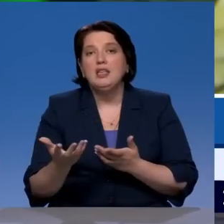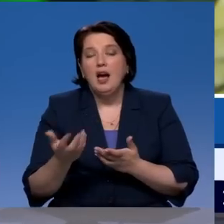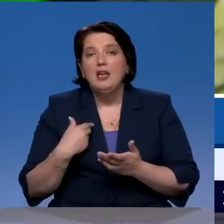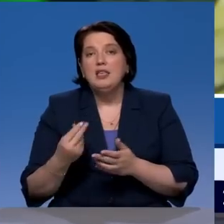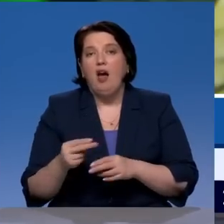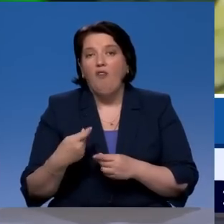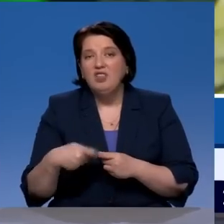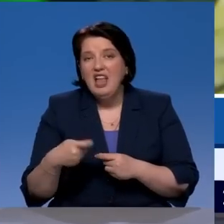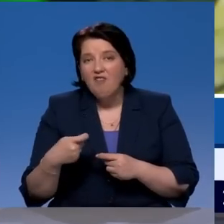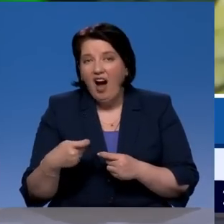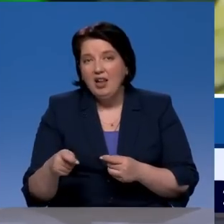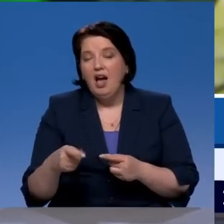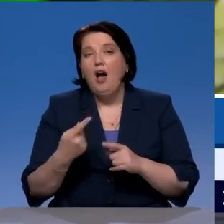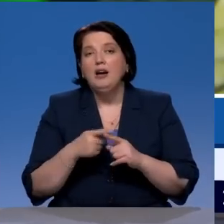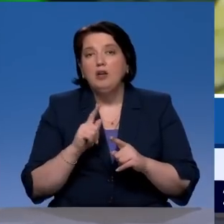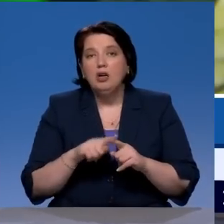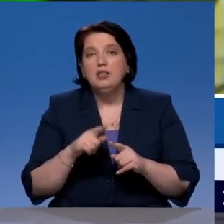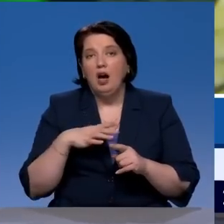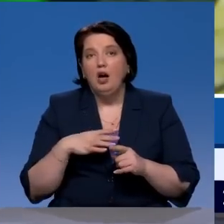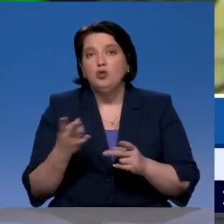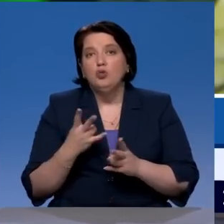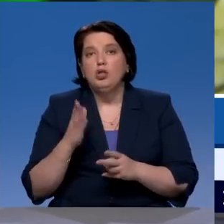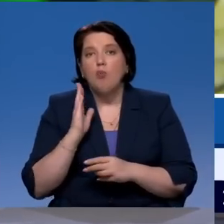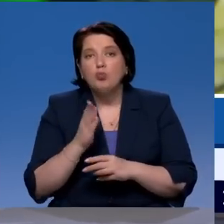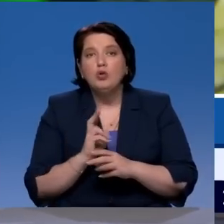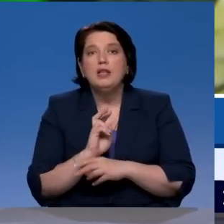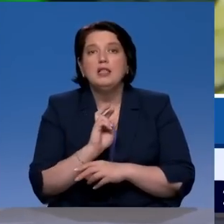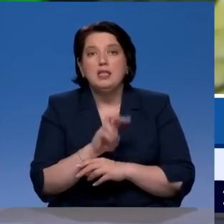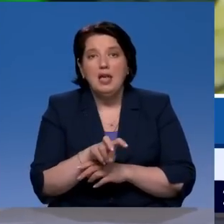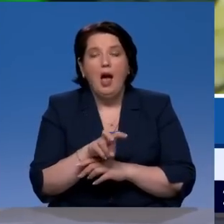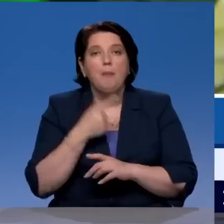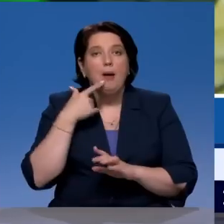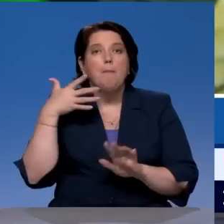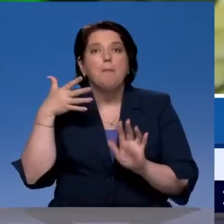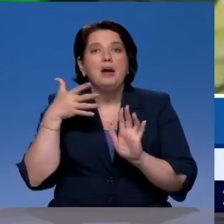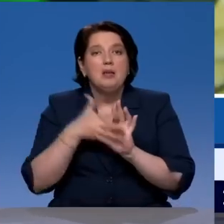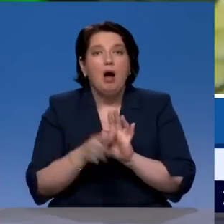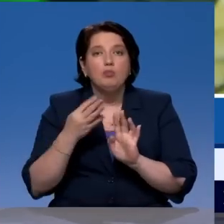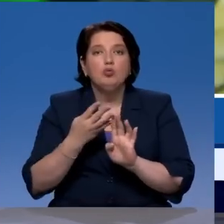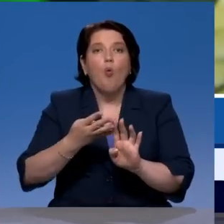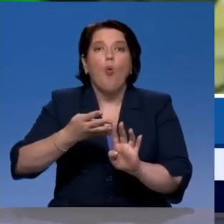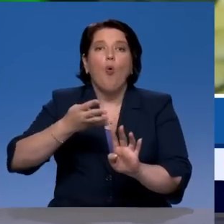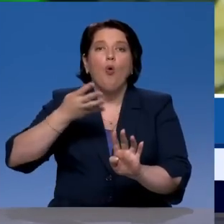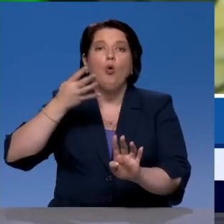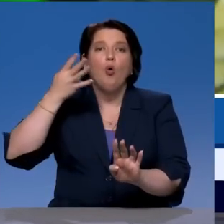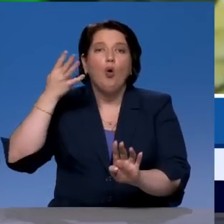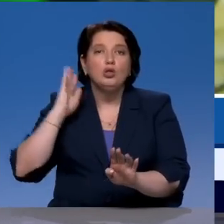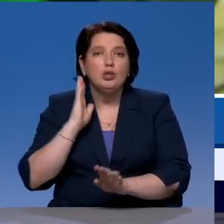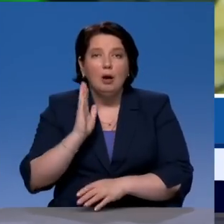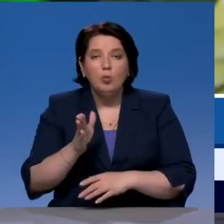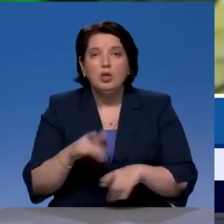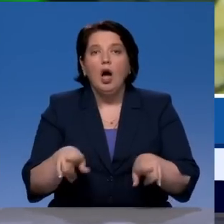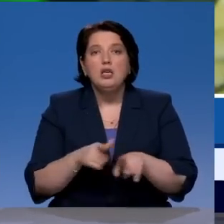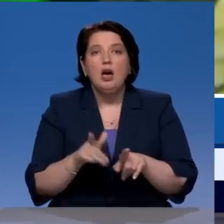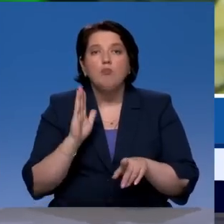Это потеря времени, это огромные очереди, которые могут возникнуть. Мы и так знаем, что попасть к врачу не так легко. А здесь могут возникнуть, в